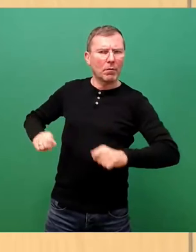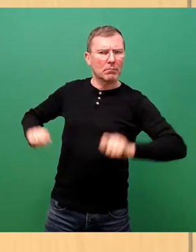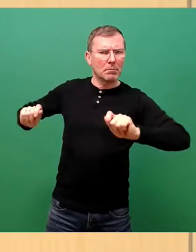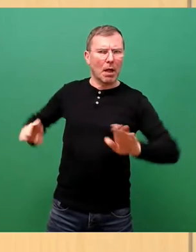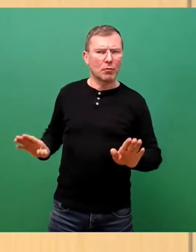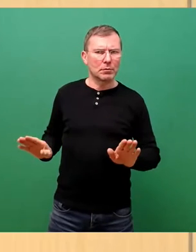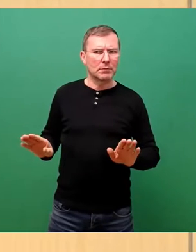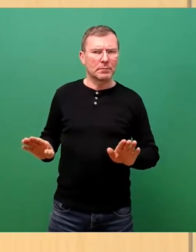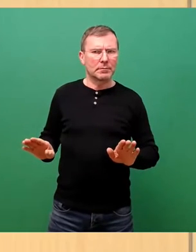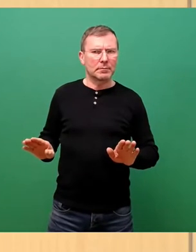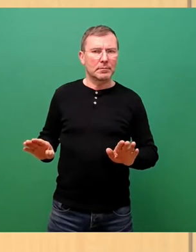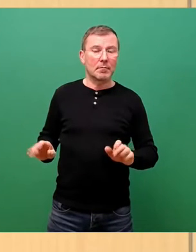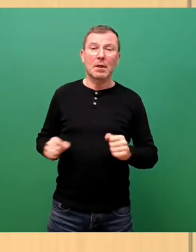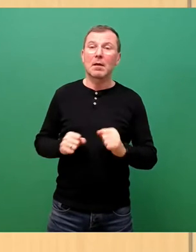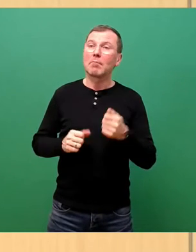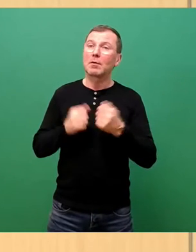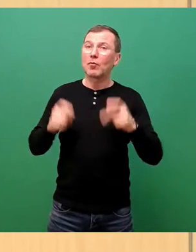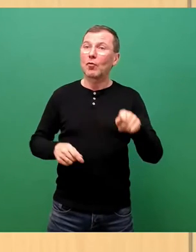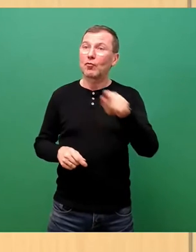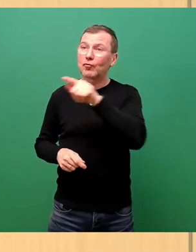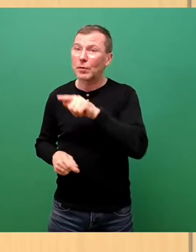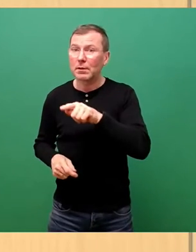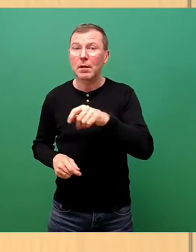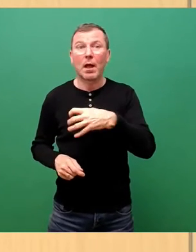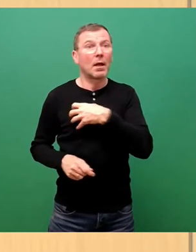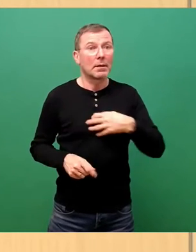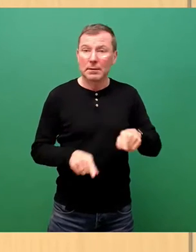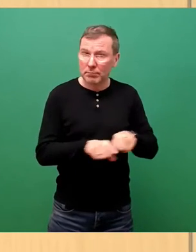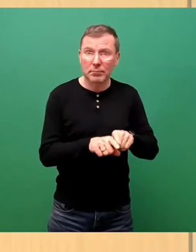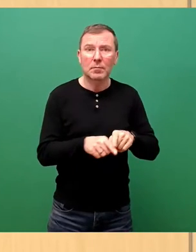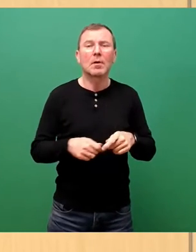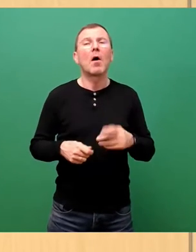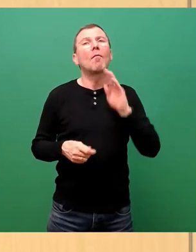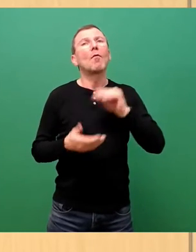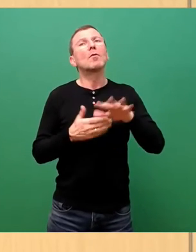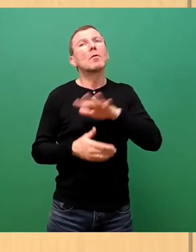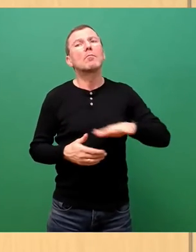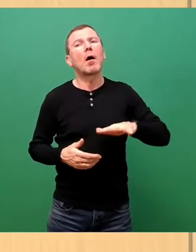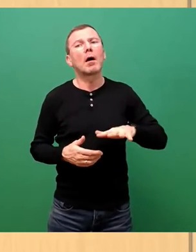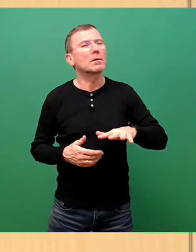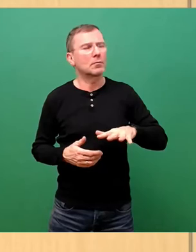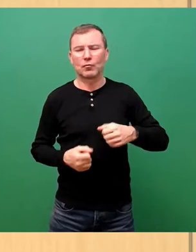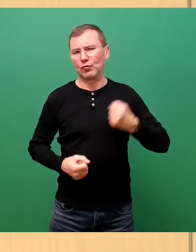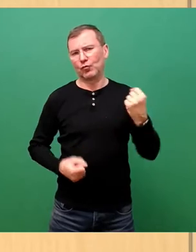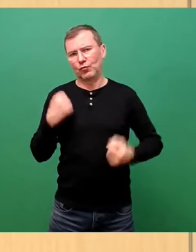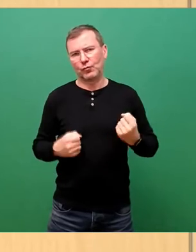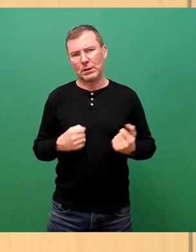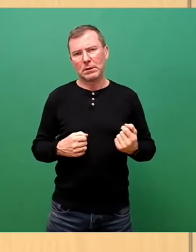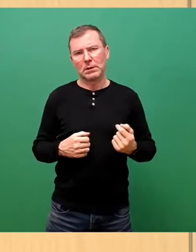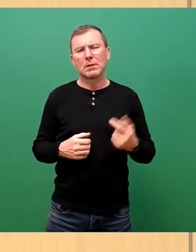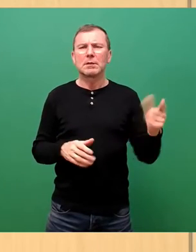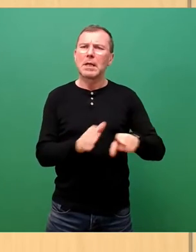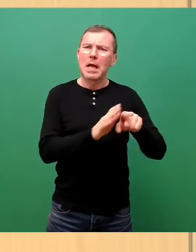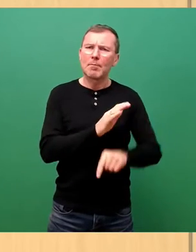Wie in den meisten Großstädten herrscht auch in Dresden seit vielen Jahren ein angespannter Wohnungsmarkt und insbesondere im Segment der preisgünstigen